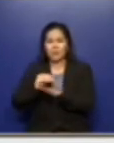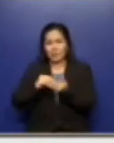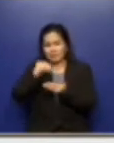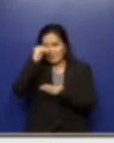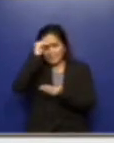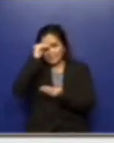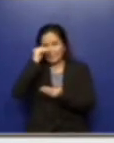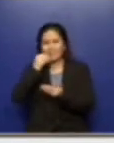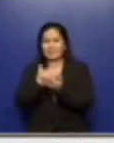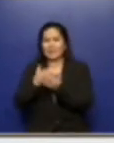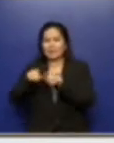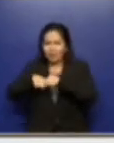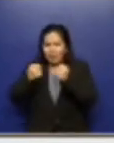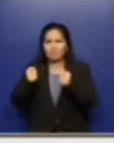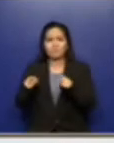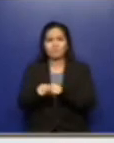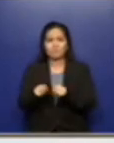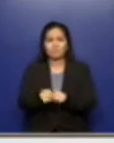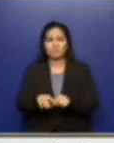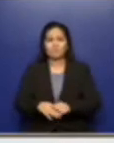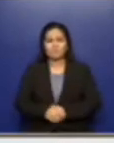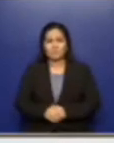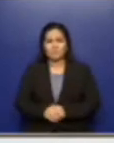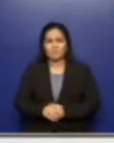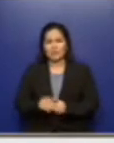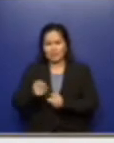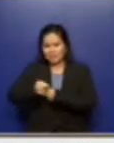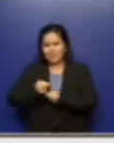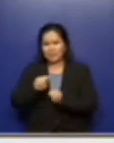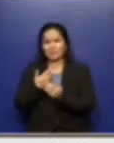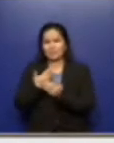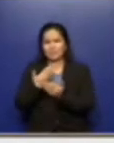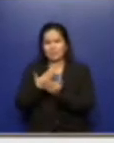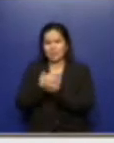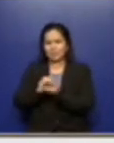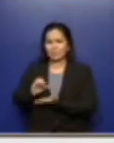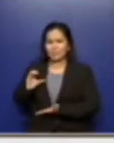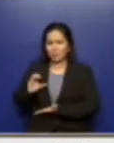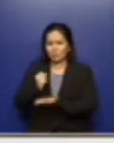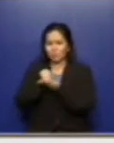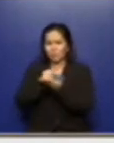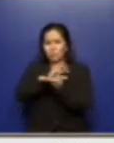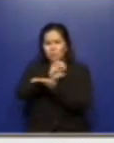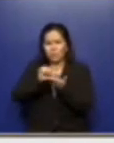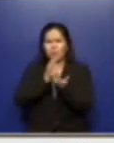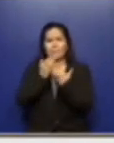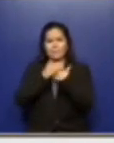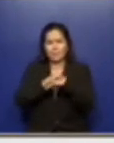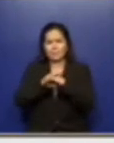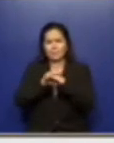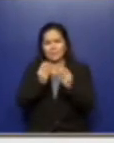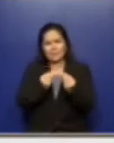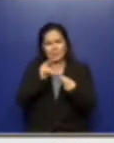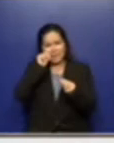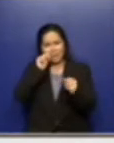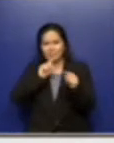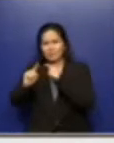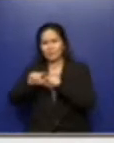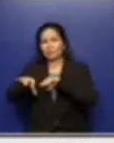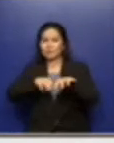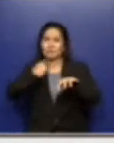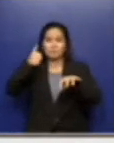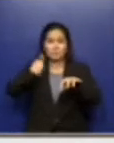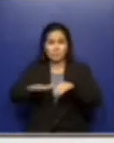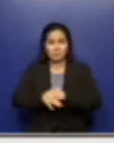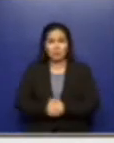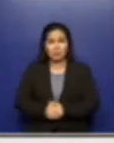ท่านก็ตัดงบประมาณในด้านเกษตรท่านก็ไม่สามารถที่จะบูรณาการตั้งดินน้ำท่านทราบไหมครับว่า